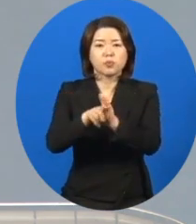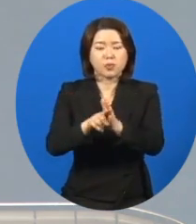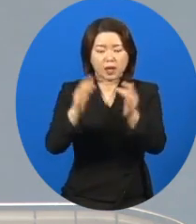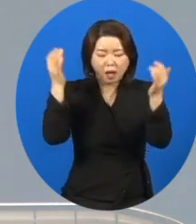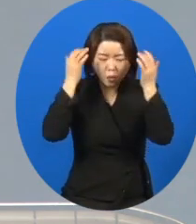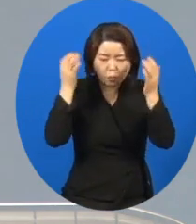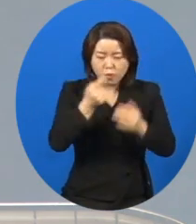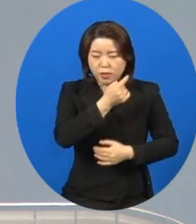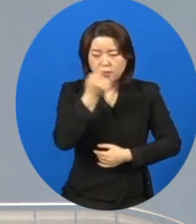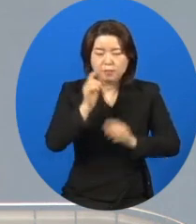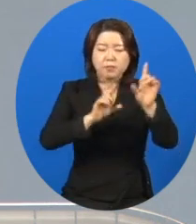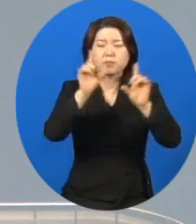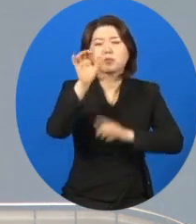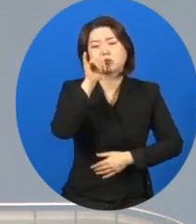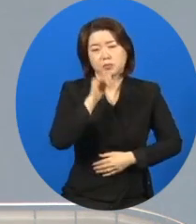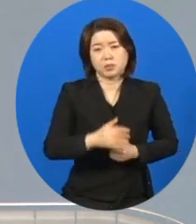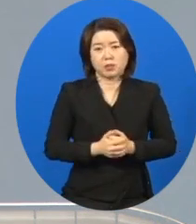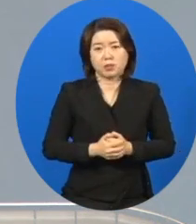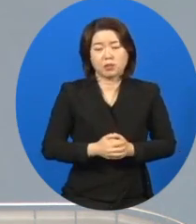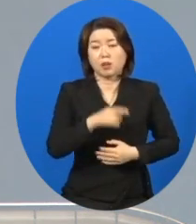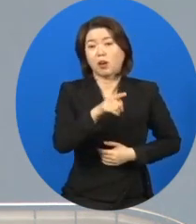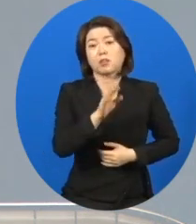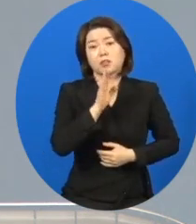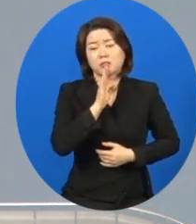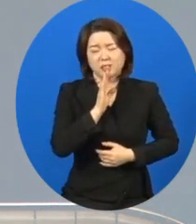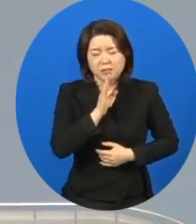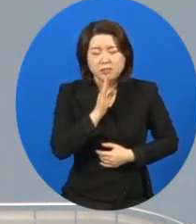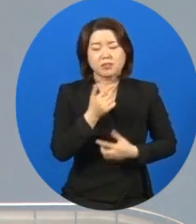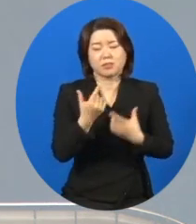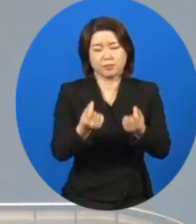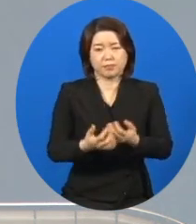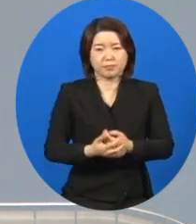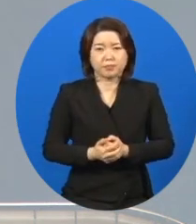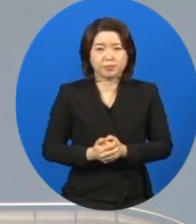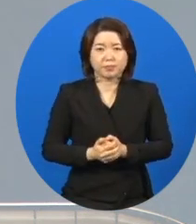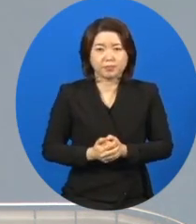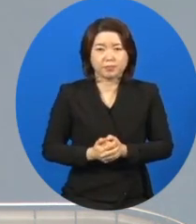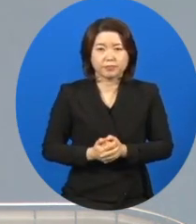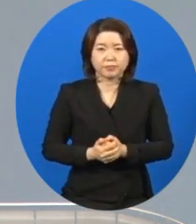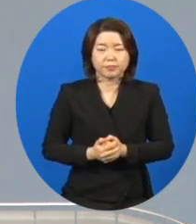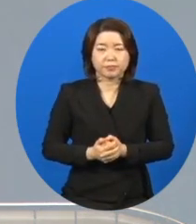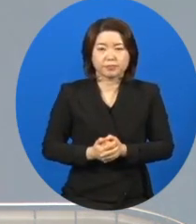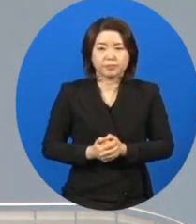고난의 흔적이 있어요. 이 사람이 진짜인 겁니다.